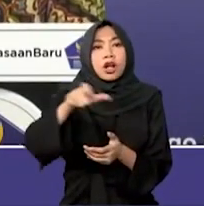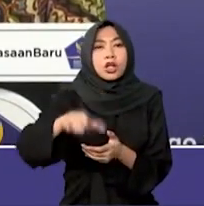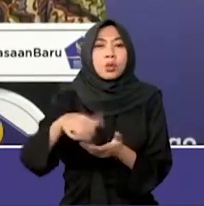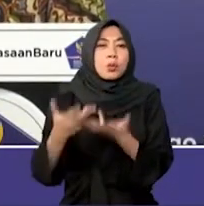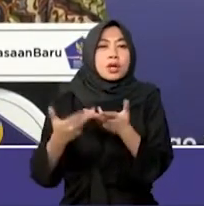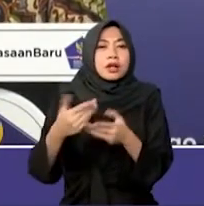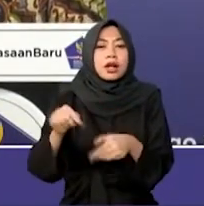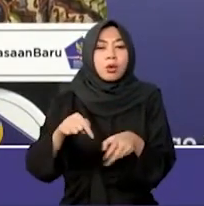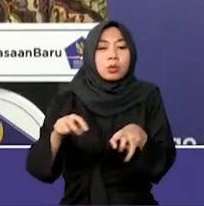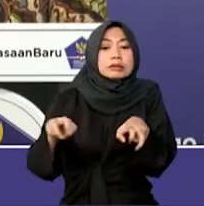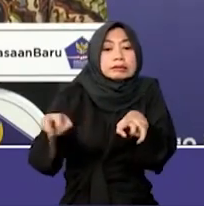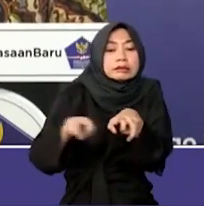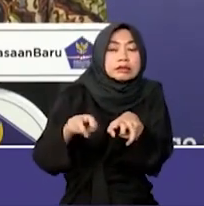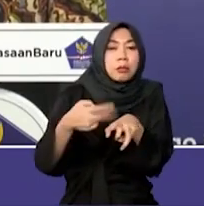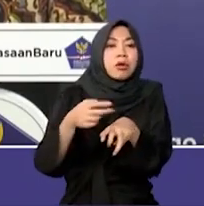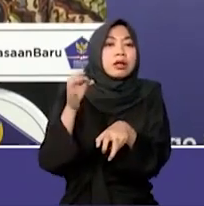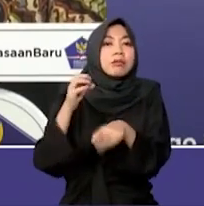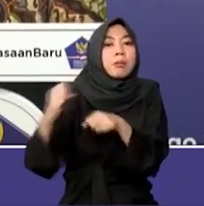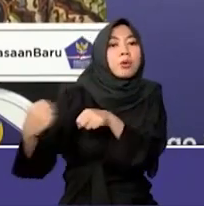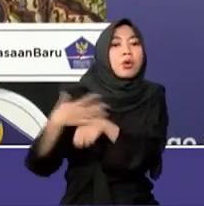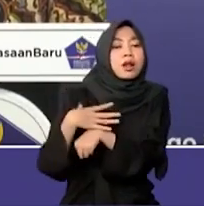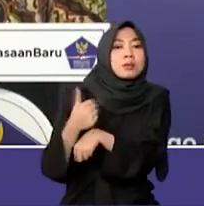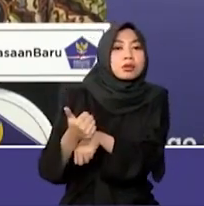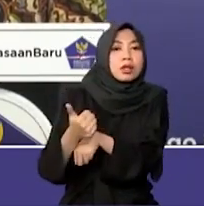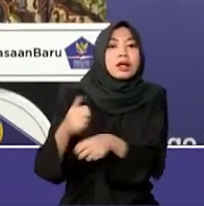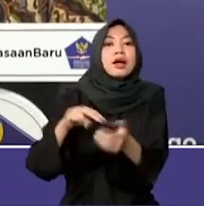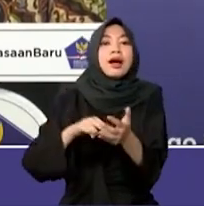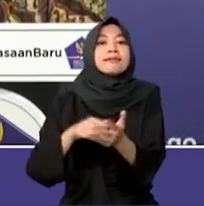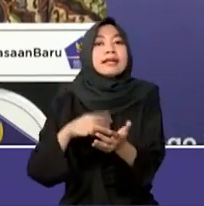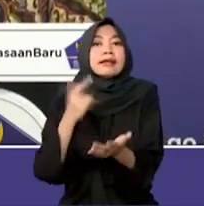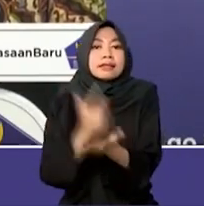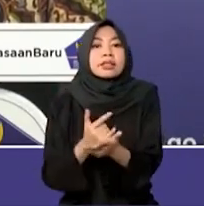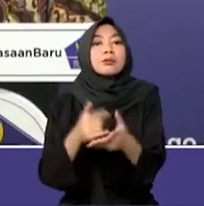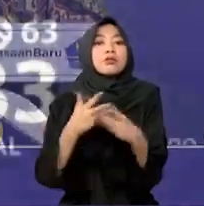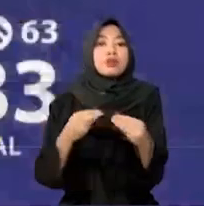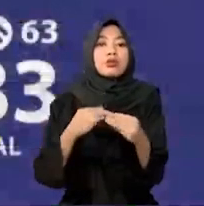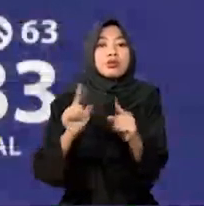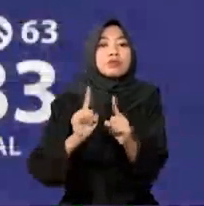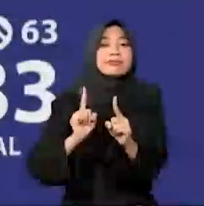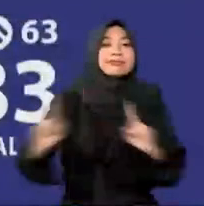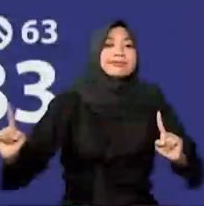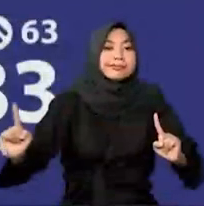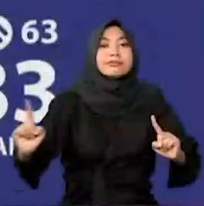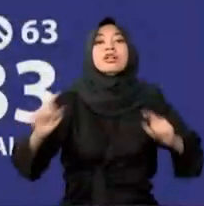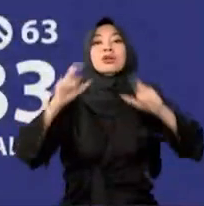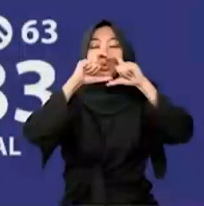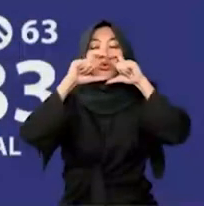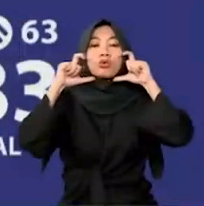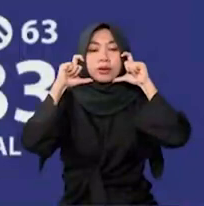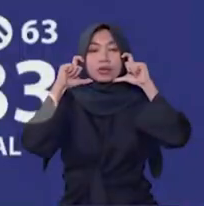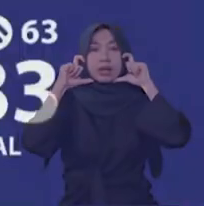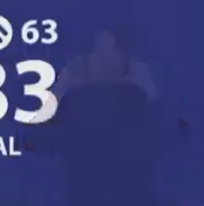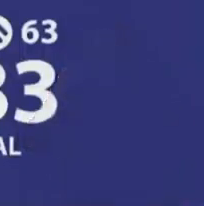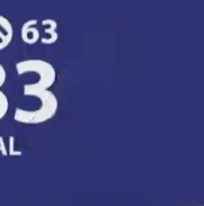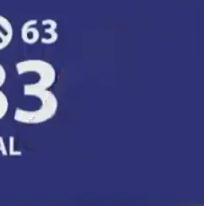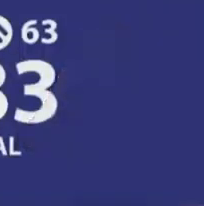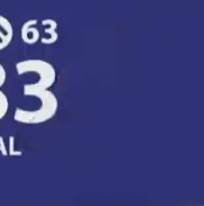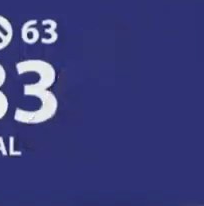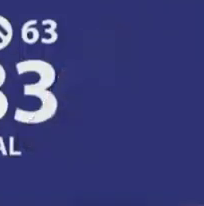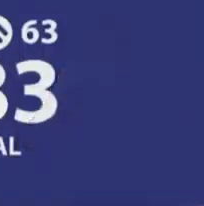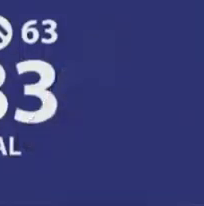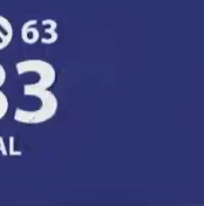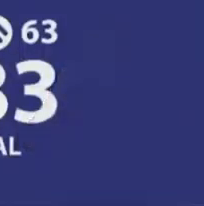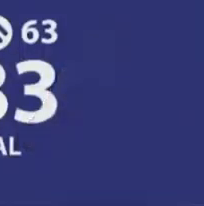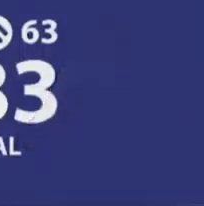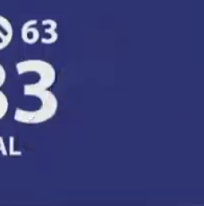Oleh karena itu maka menjaga jarak dan tetap menggunakan masker sepanjang berada